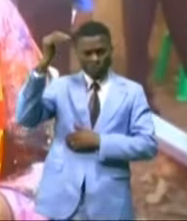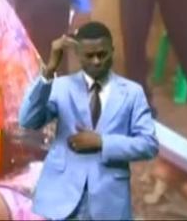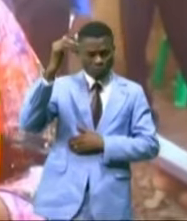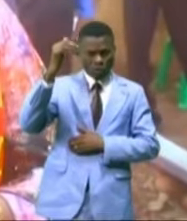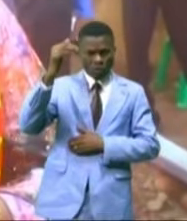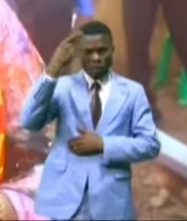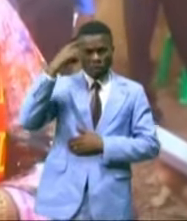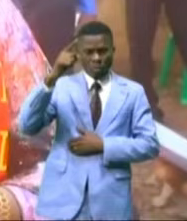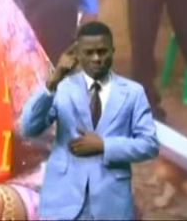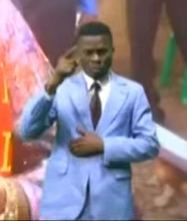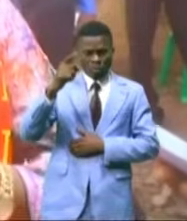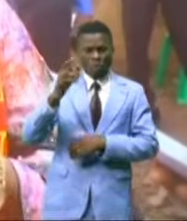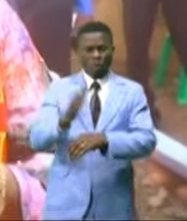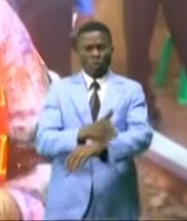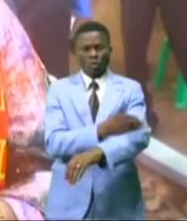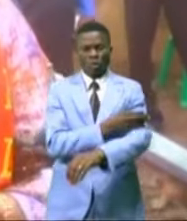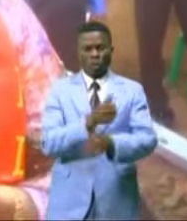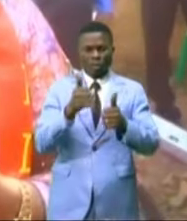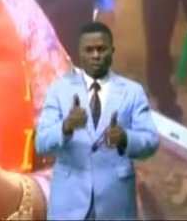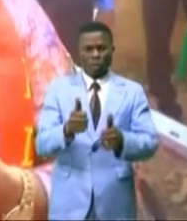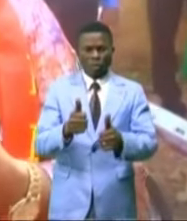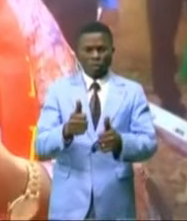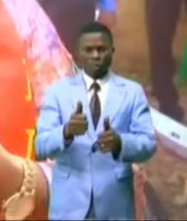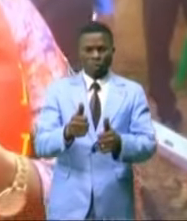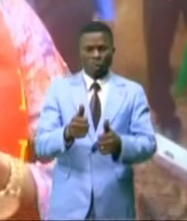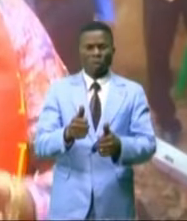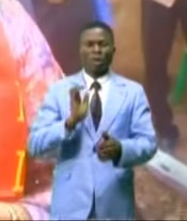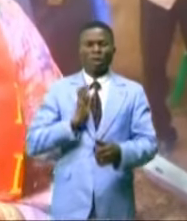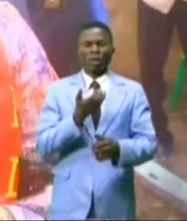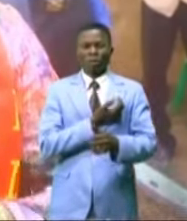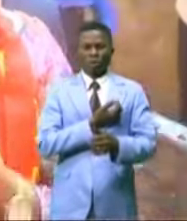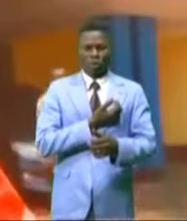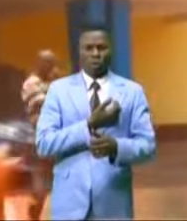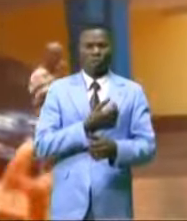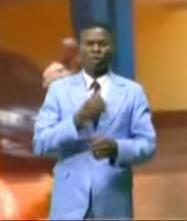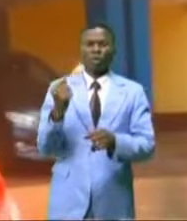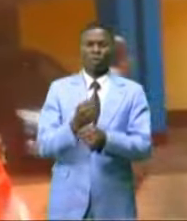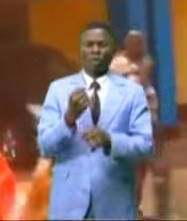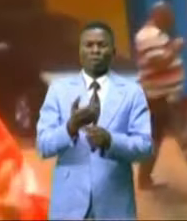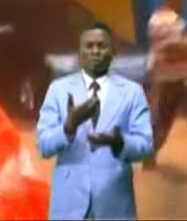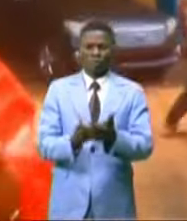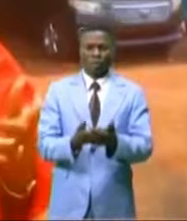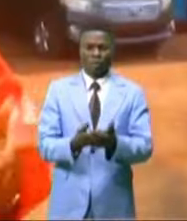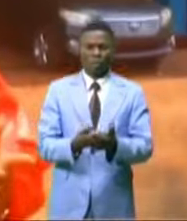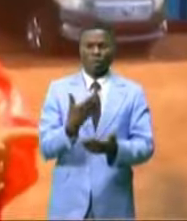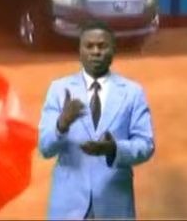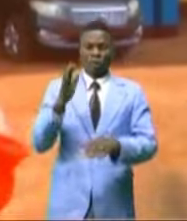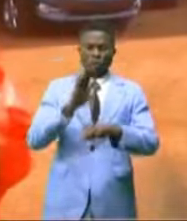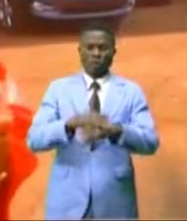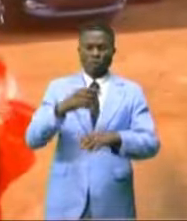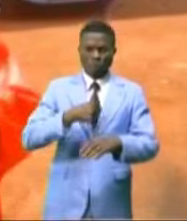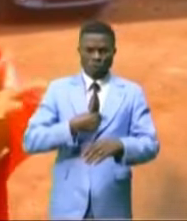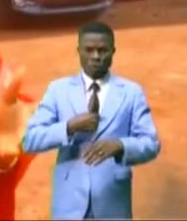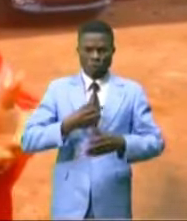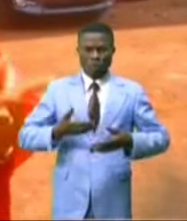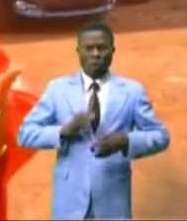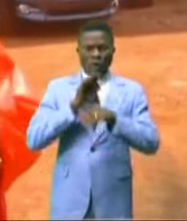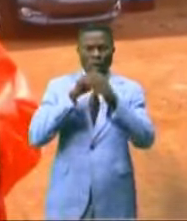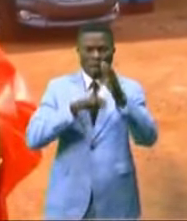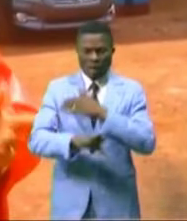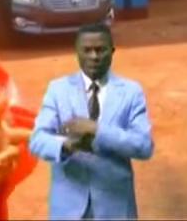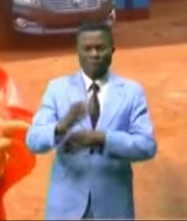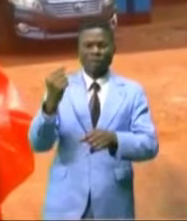ait la bonne marche le développement de notre ce qui m'a motivé pour verser dans la politique